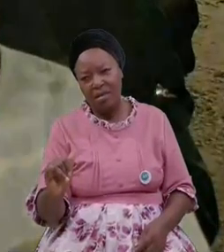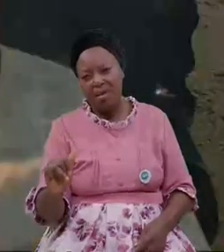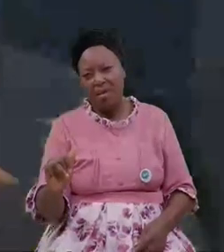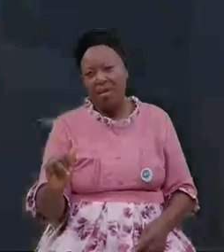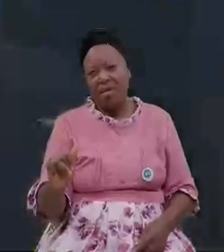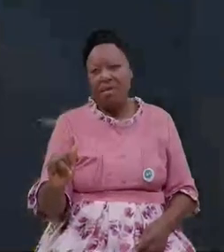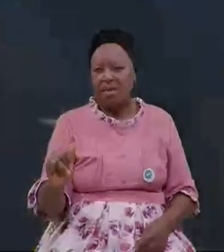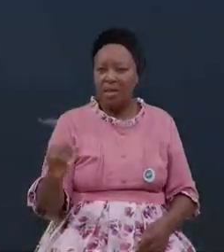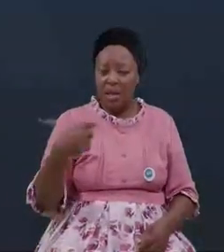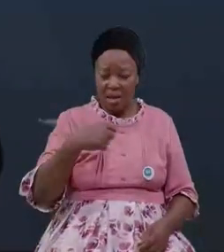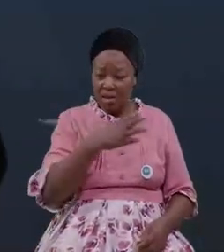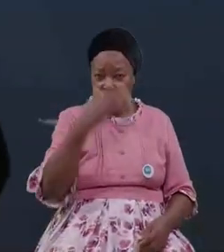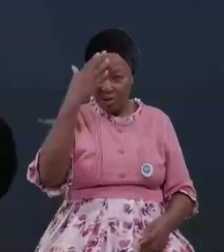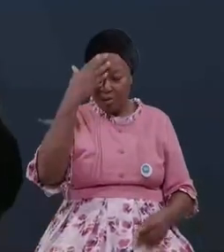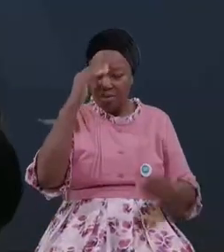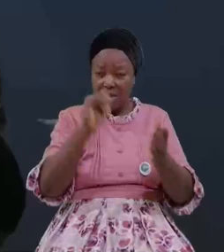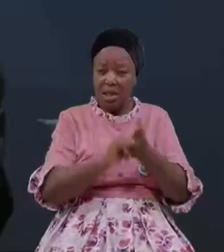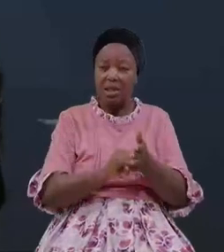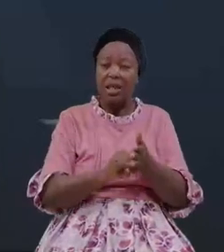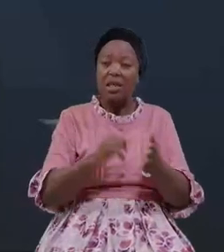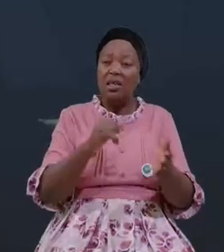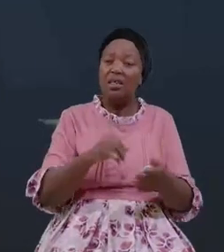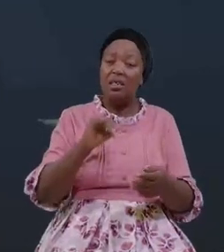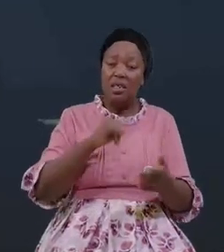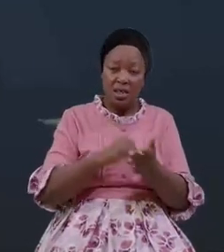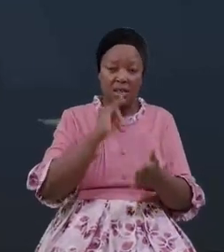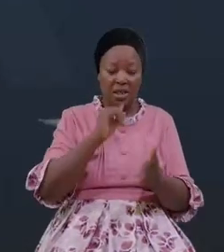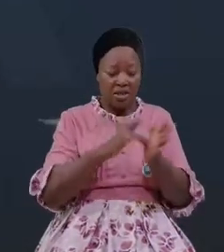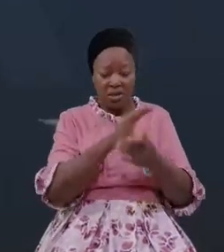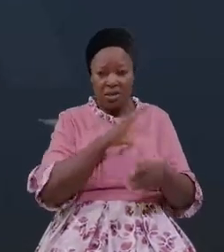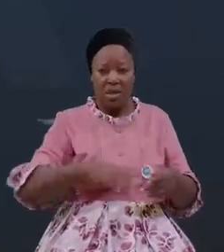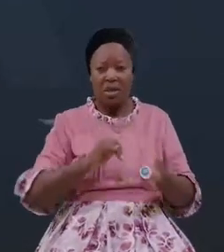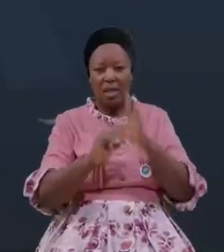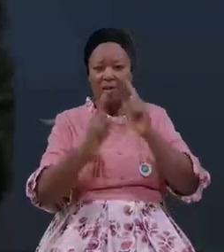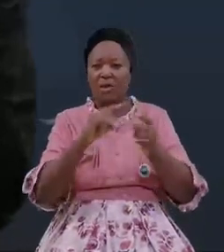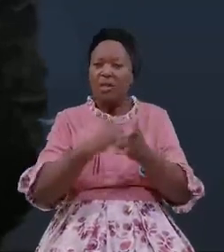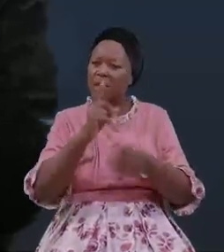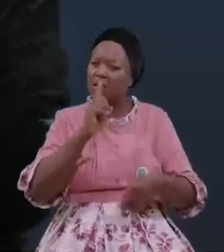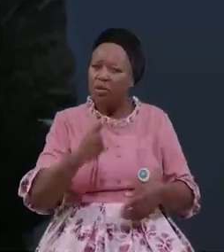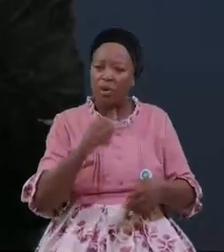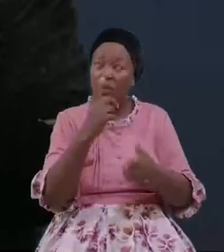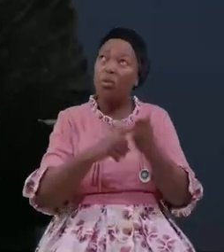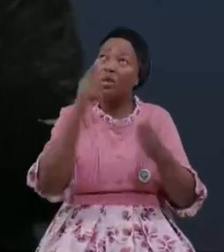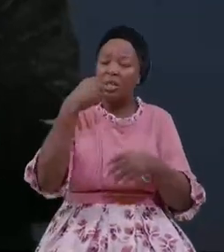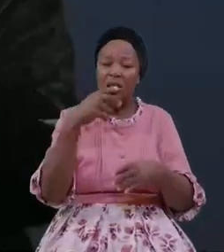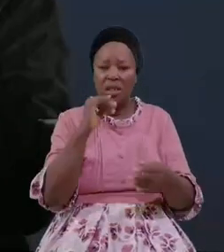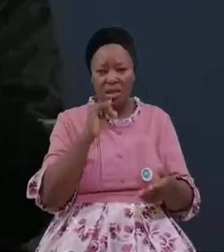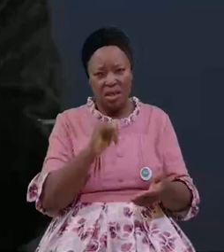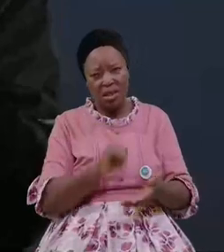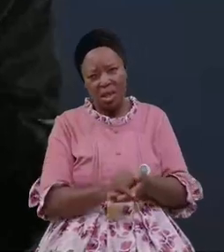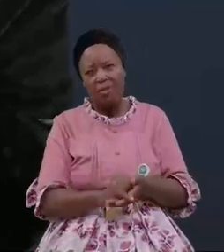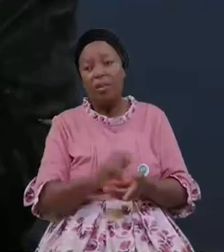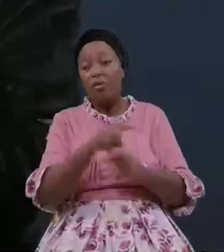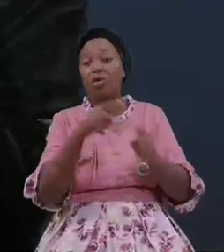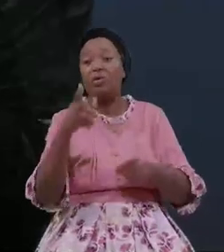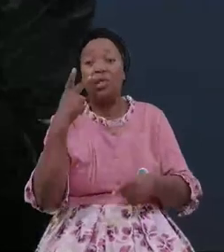étaient ouverts elle savait c'est une vérité c'est une réalité que ce qu'on dit c'est que quand tu vois une